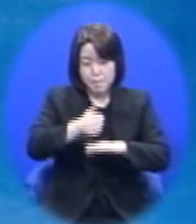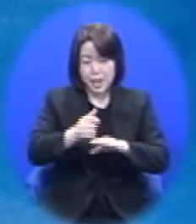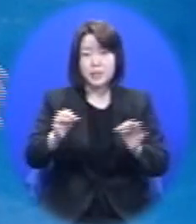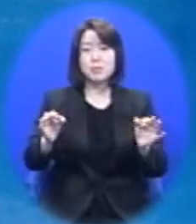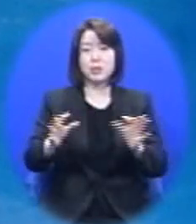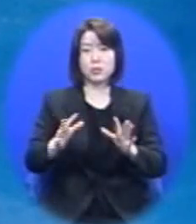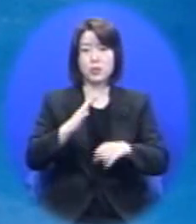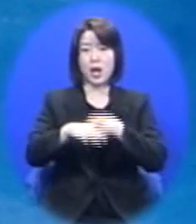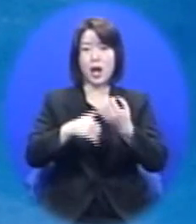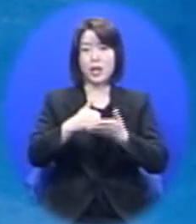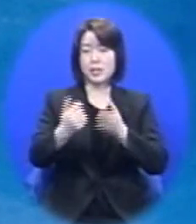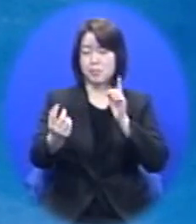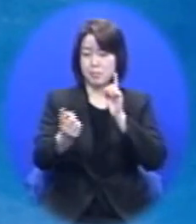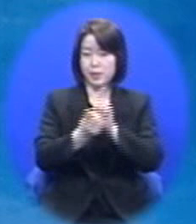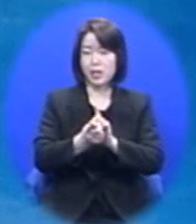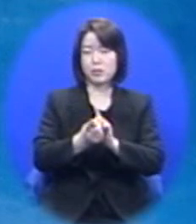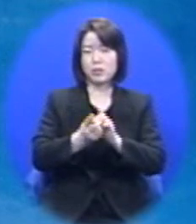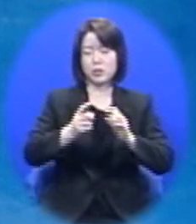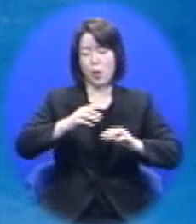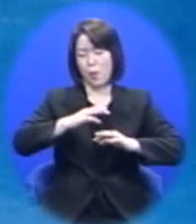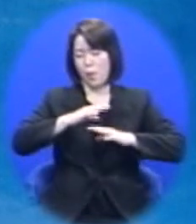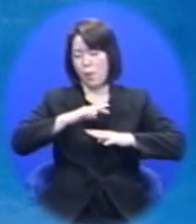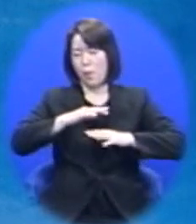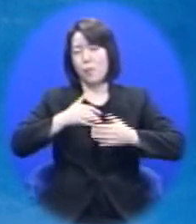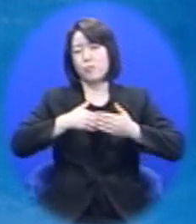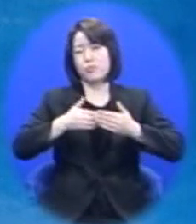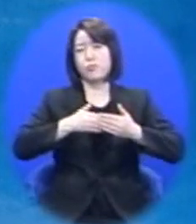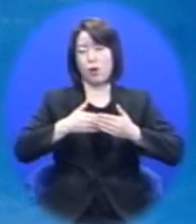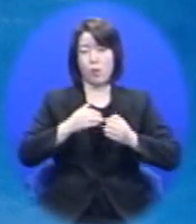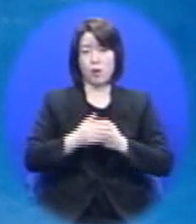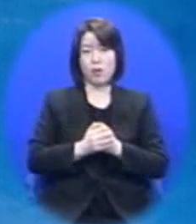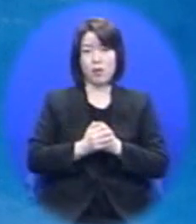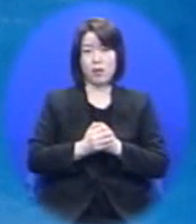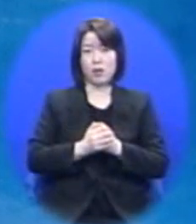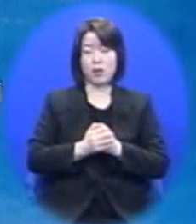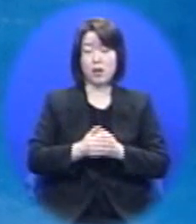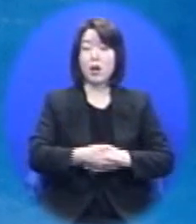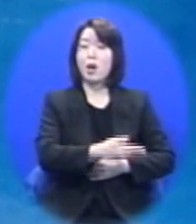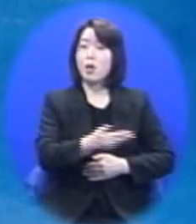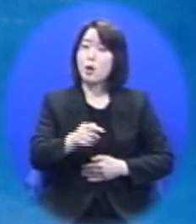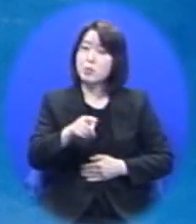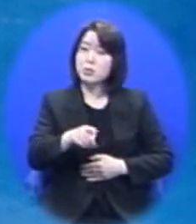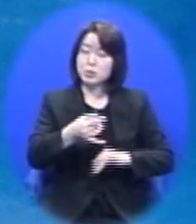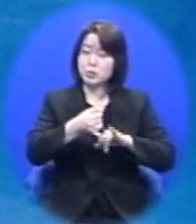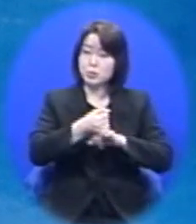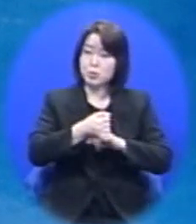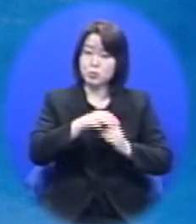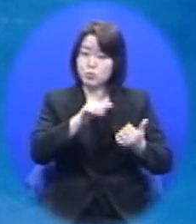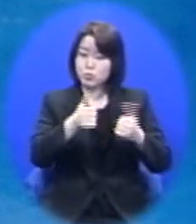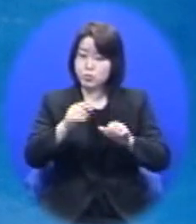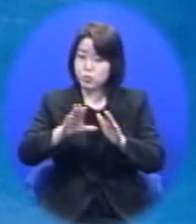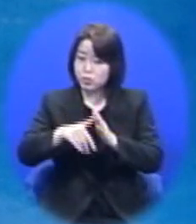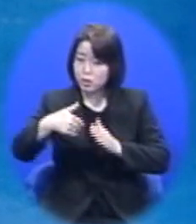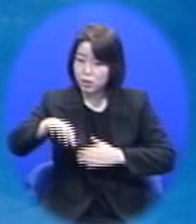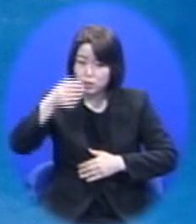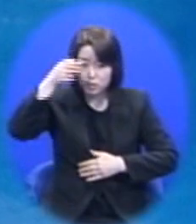만나는 것이 얼마나 두려운지 모릅니다. 여러분, 이것을 꼭 죽을 때 가서 깨달으면 큰일입니다.